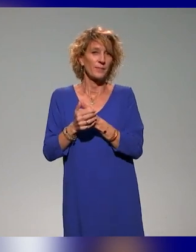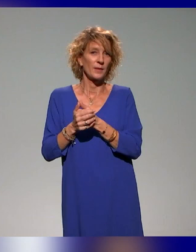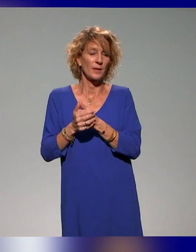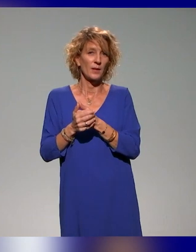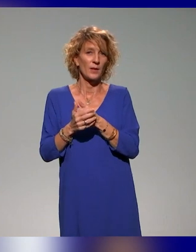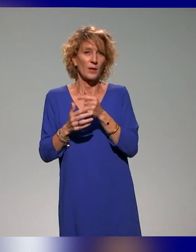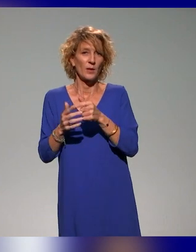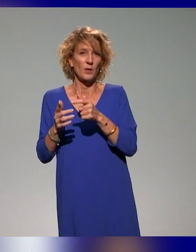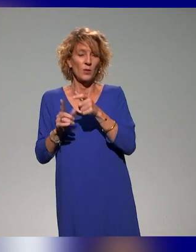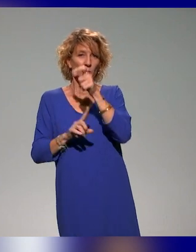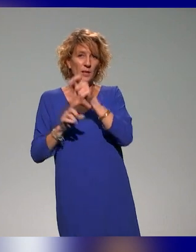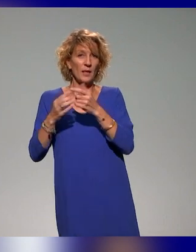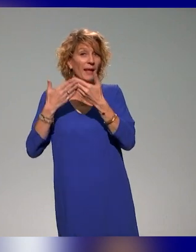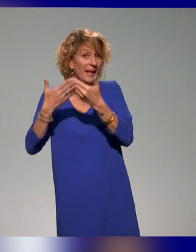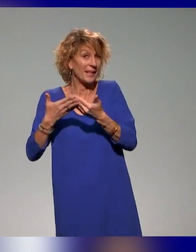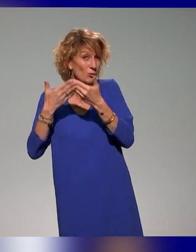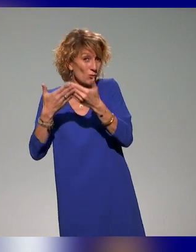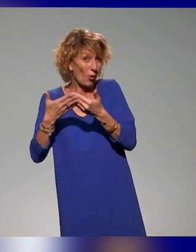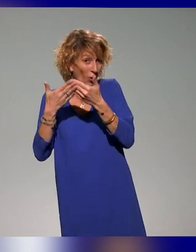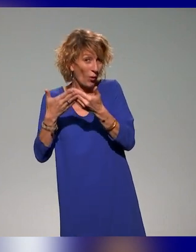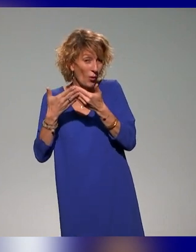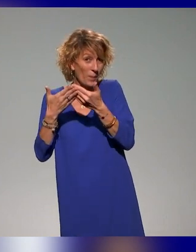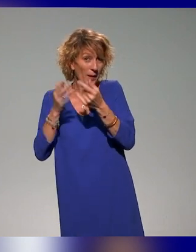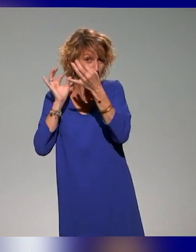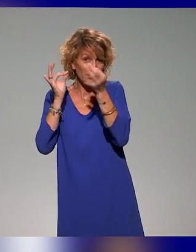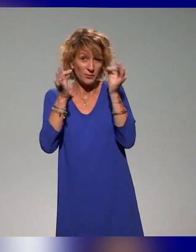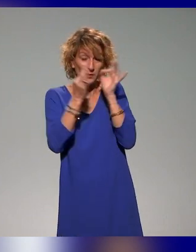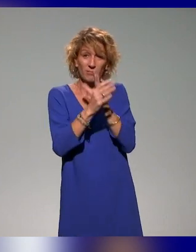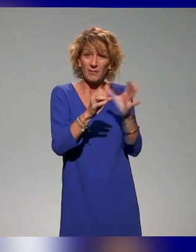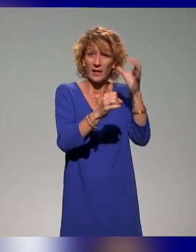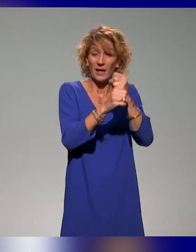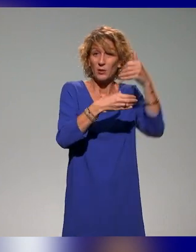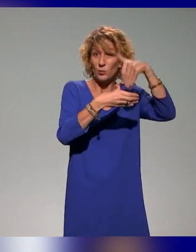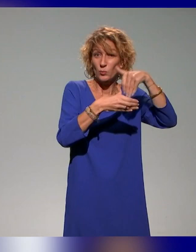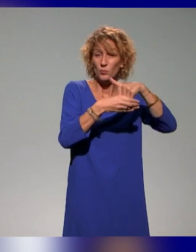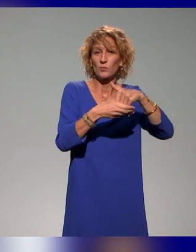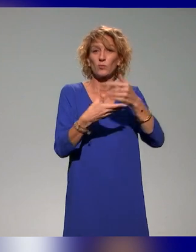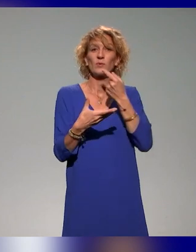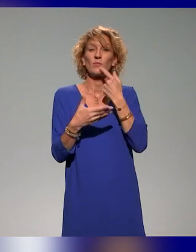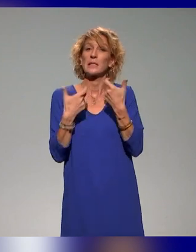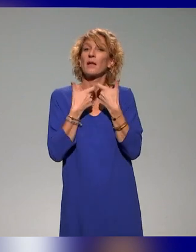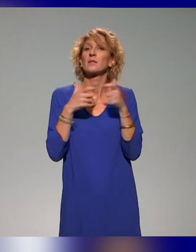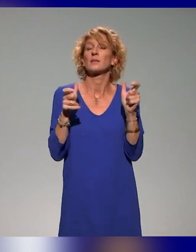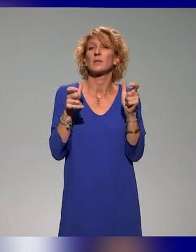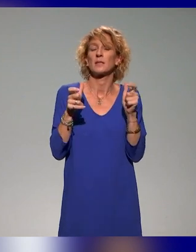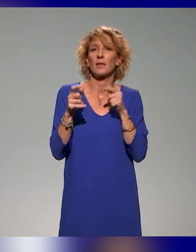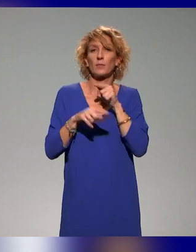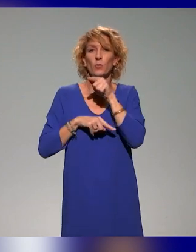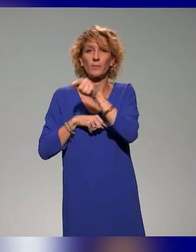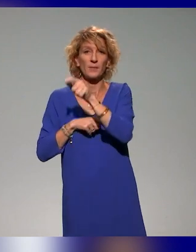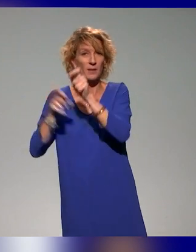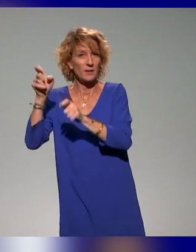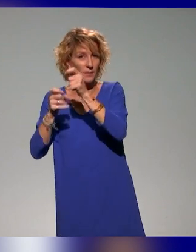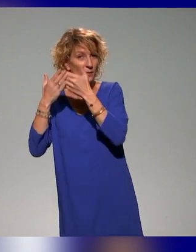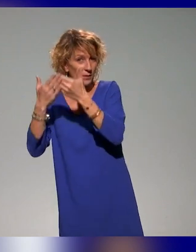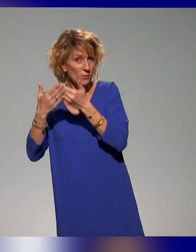étudiant sur la plateforme, il est aussi créateur de contenu, donc on parlera bien de l'accessibilité à la fois pour les étudiantes et les